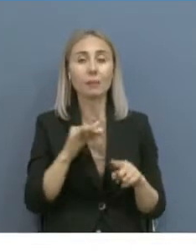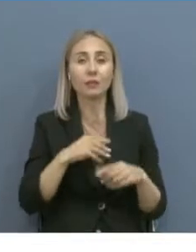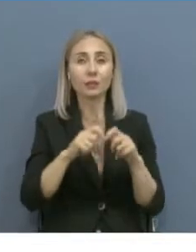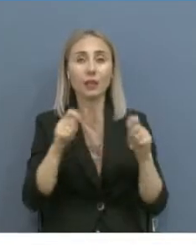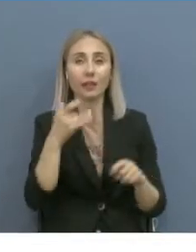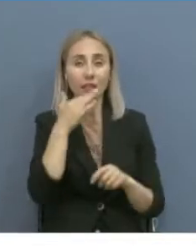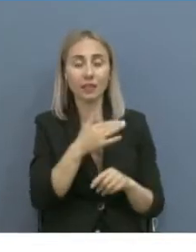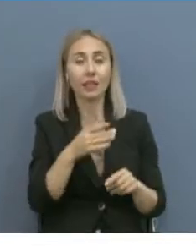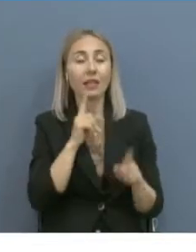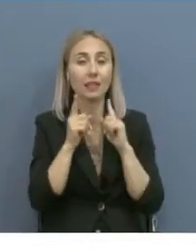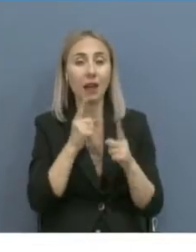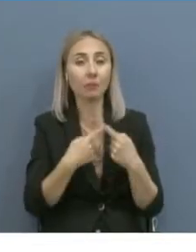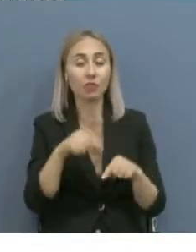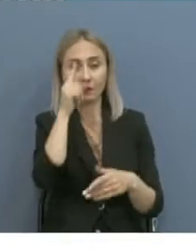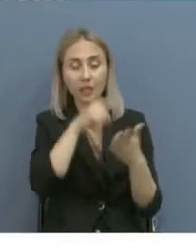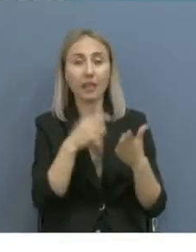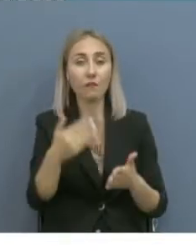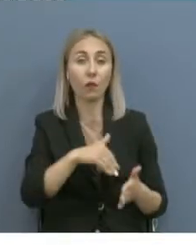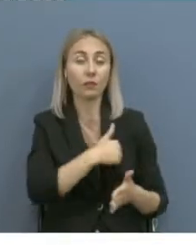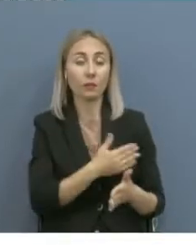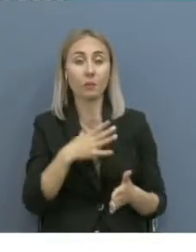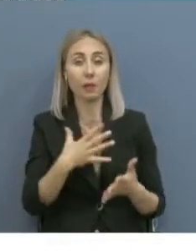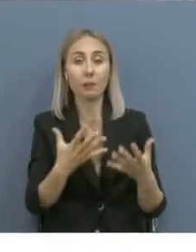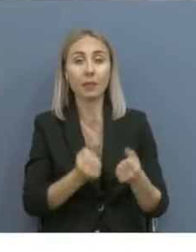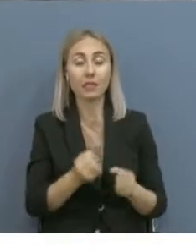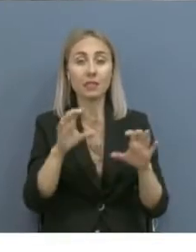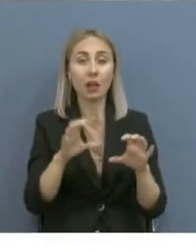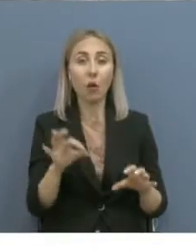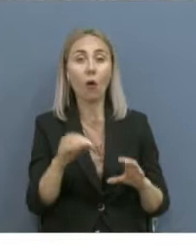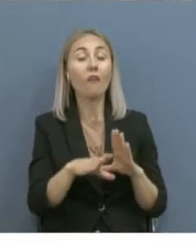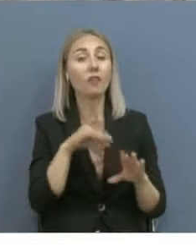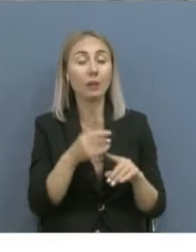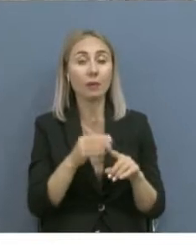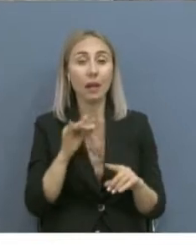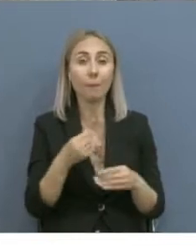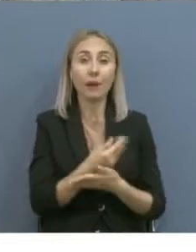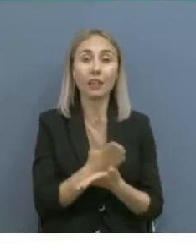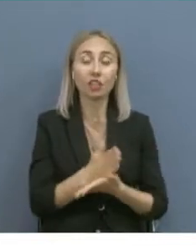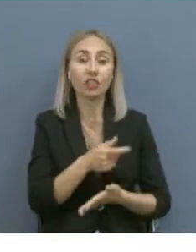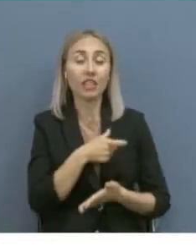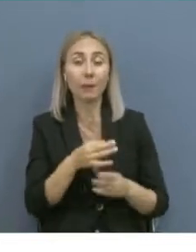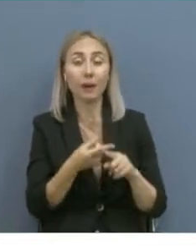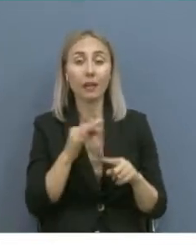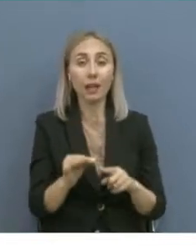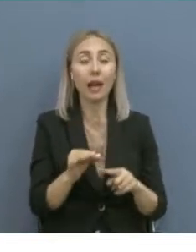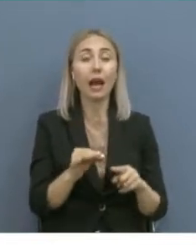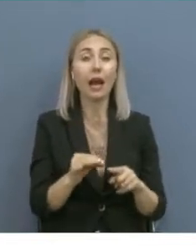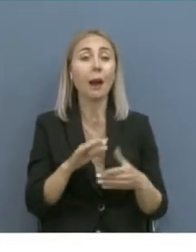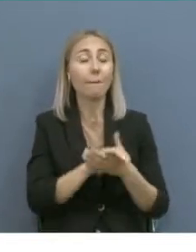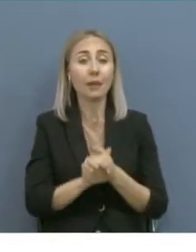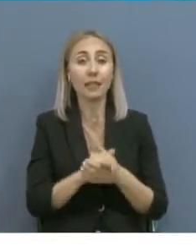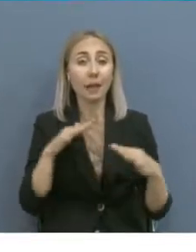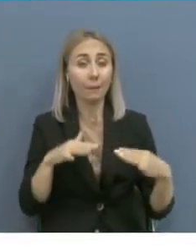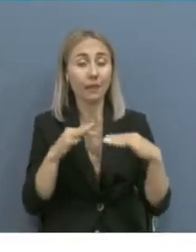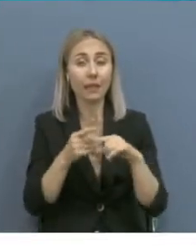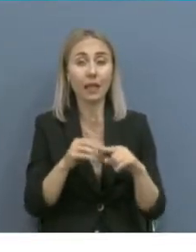қоғамдық сенім кеңесі құрылды. Оның бастамасымен сайлау туралы саяси партиялар, бейбіт жиындар, парламенттік оппозиция туралы